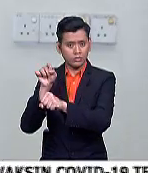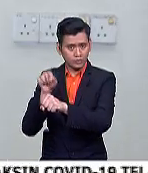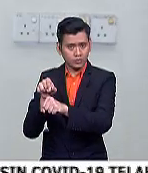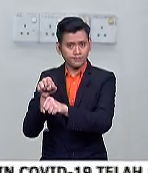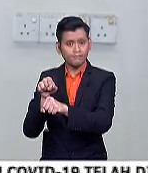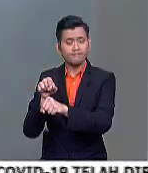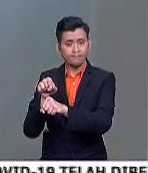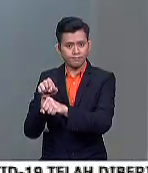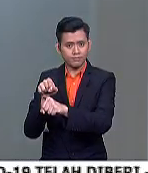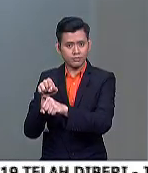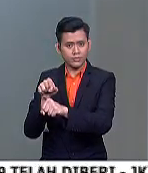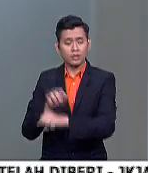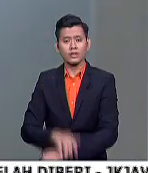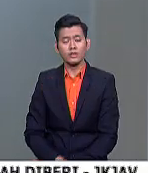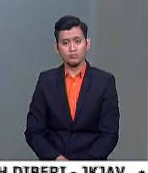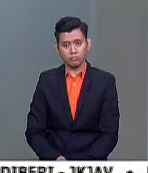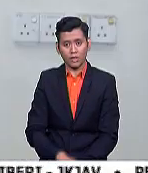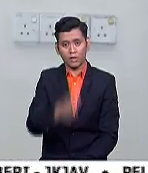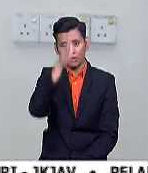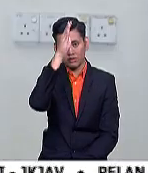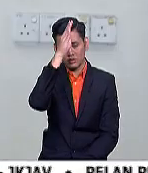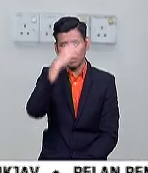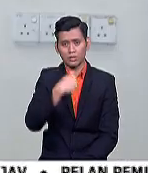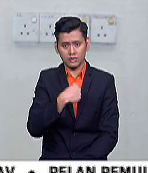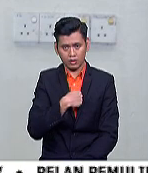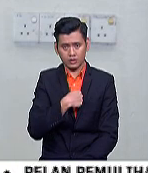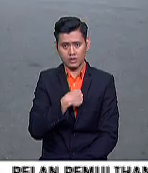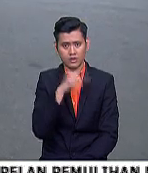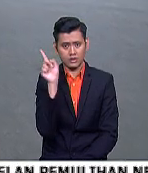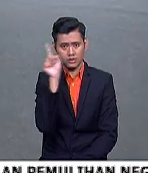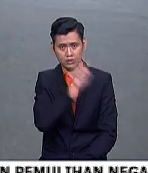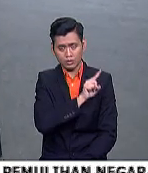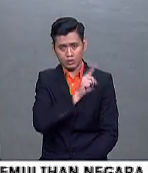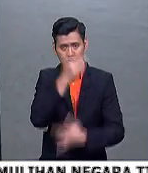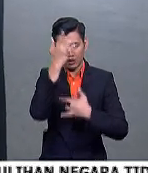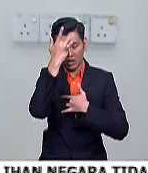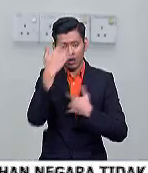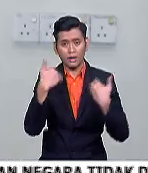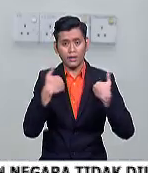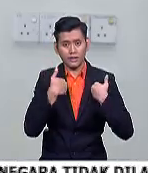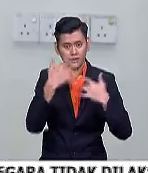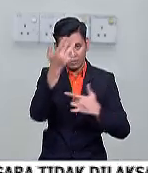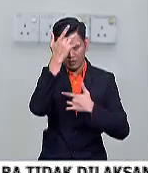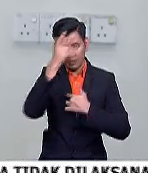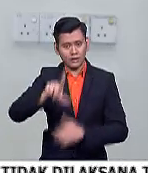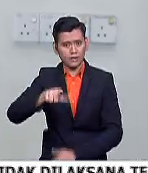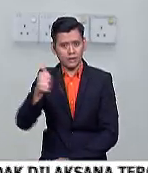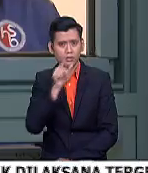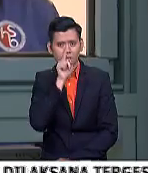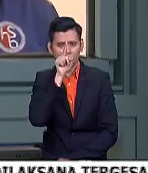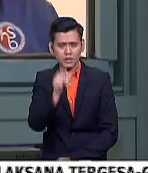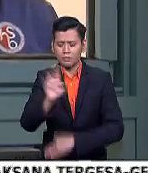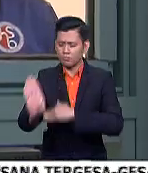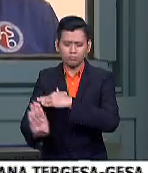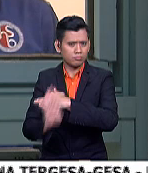yang macam kategori macam ayah saya, dia agak teruk sikit kat situ, ada penyakit kronik dan sebagainya kan. Memang berbahaya penyakit